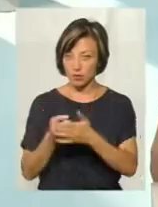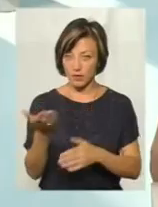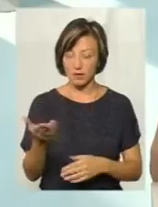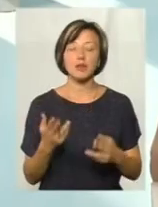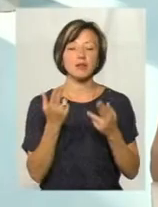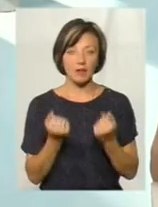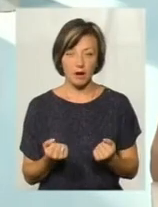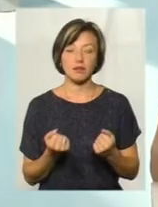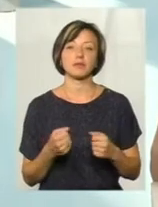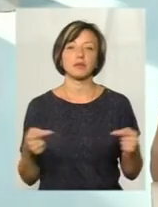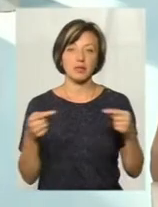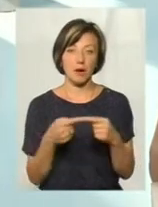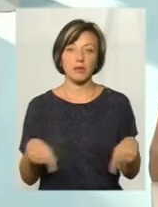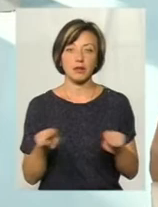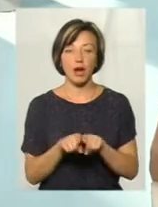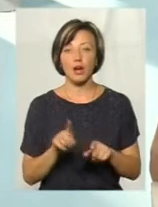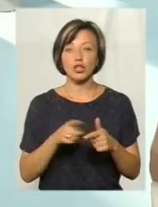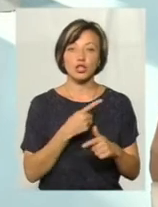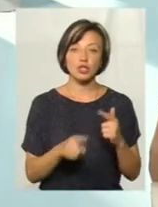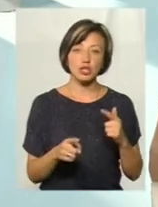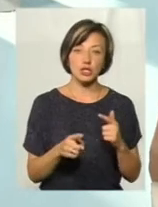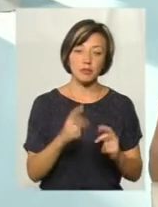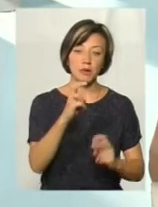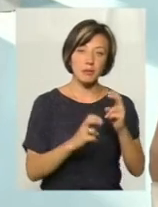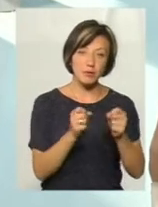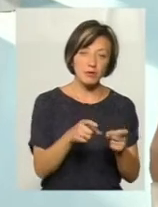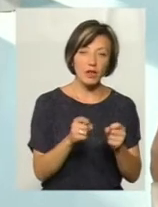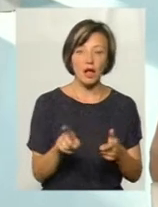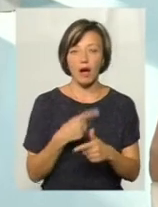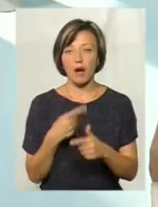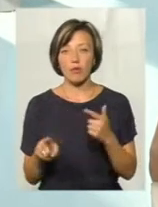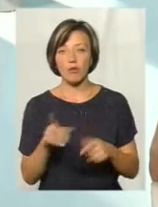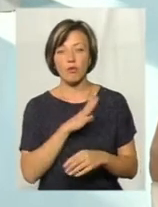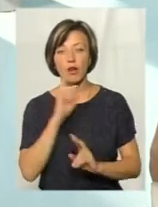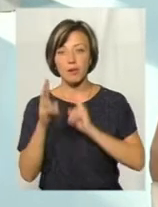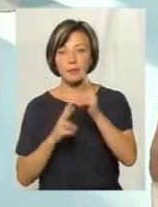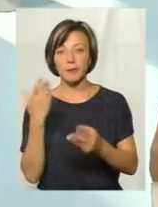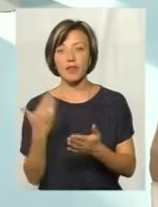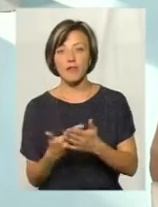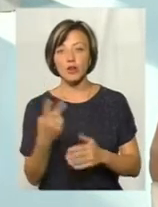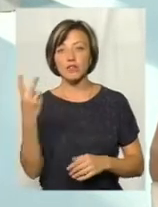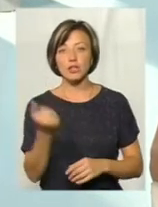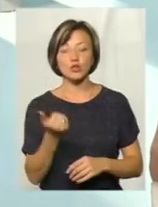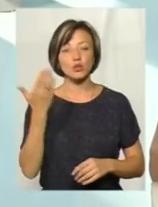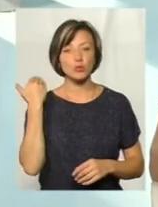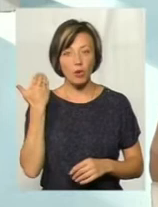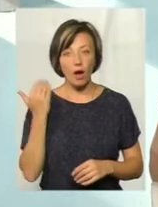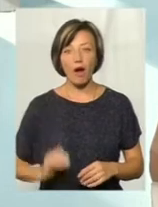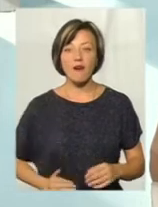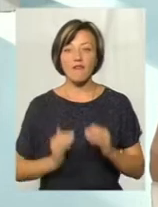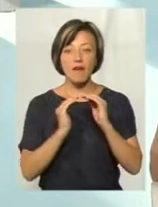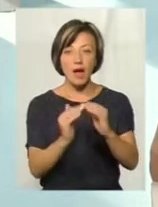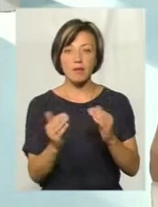так? Саме так. Угу. Чи підприємство, чи, припустимо, от, такі часом дорікання, а от два тижні тому фермер